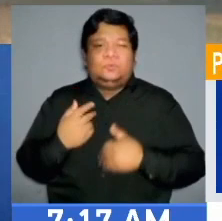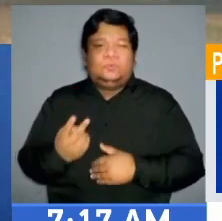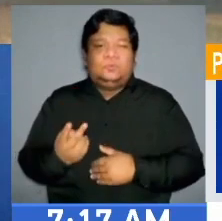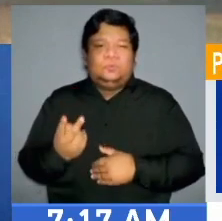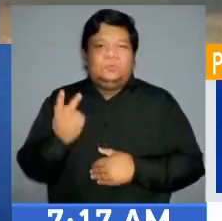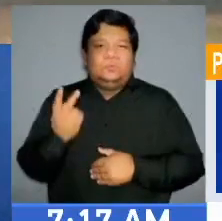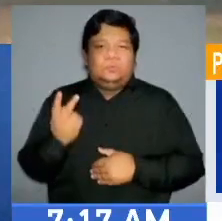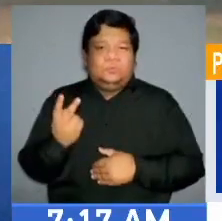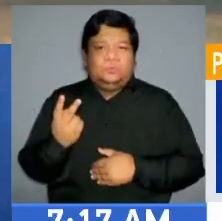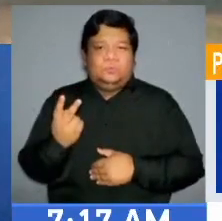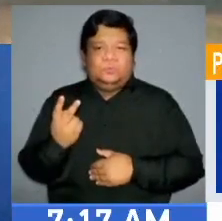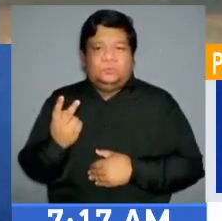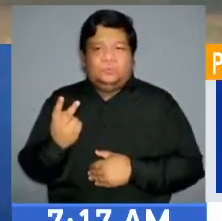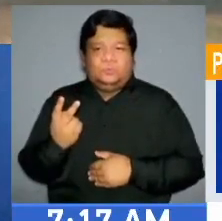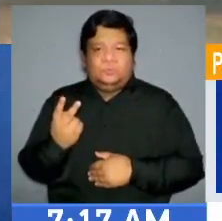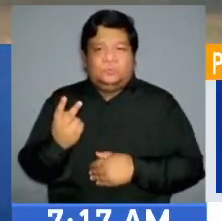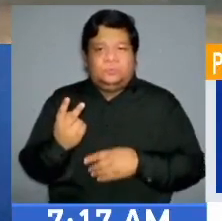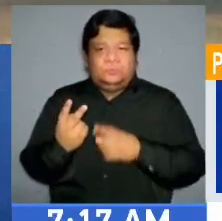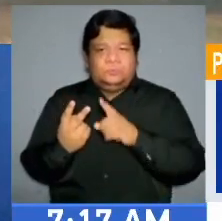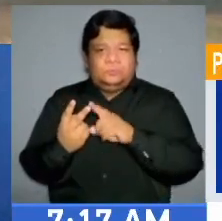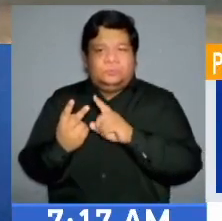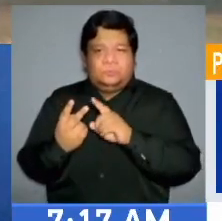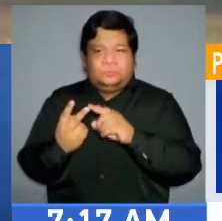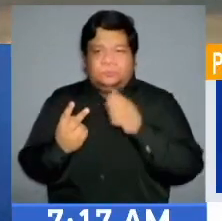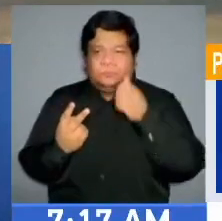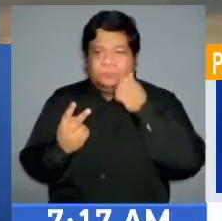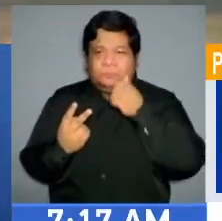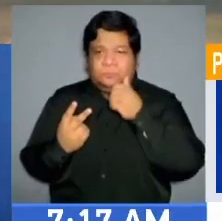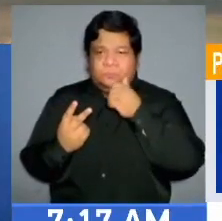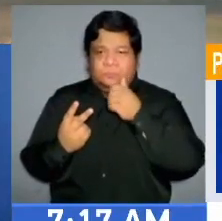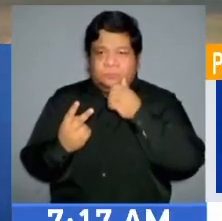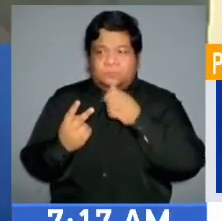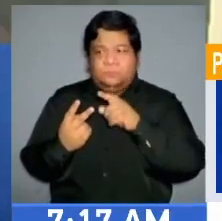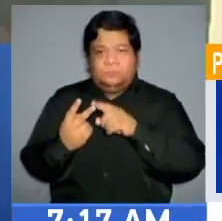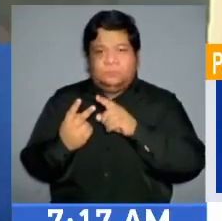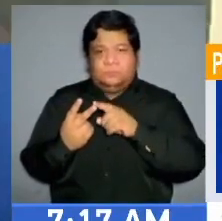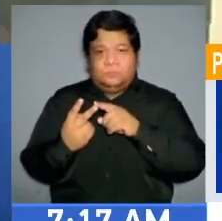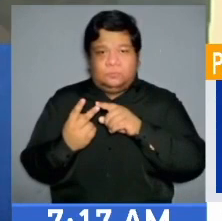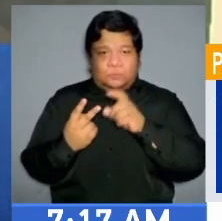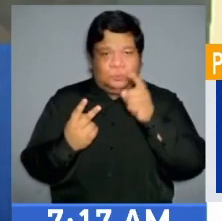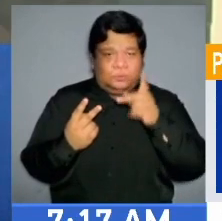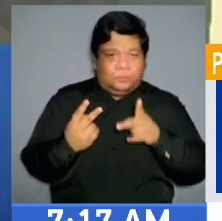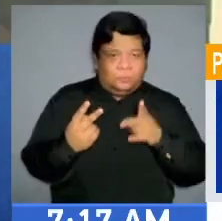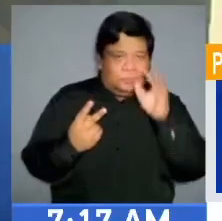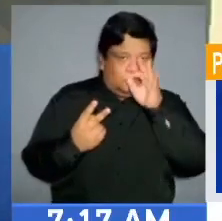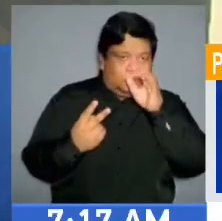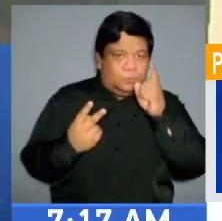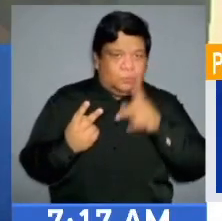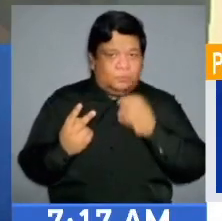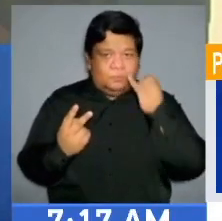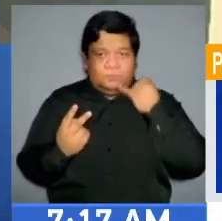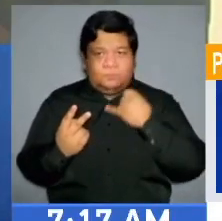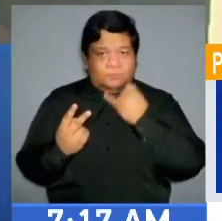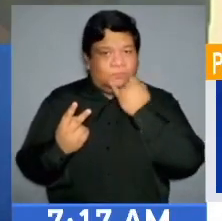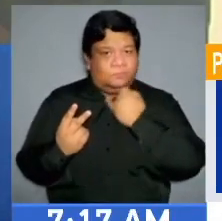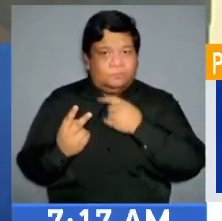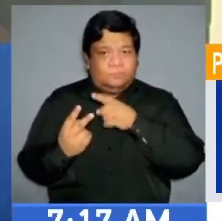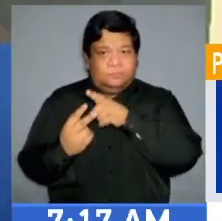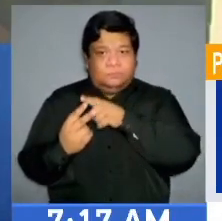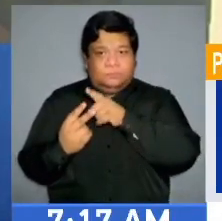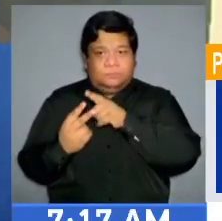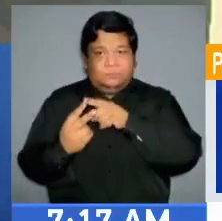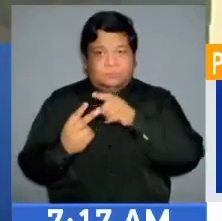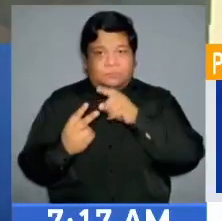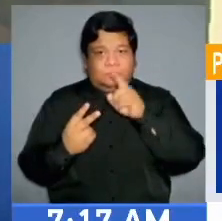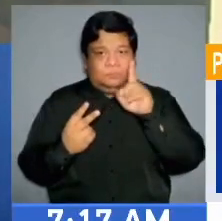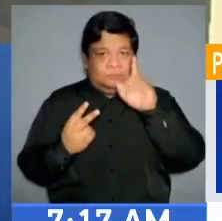isa babae, dual citizen, Filipino-Israeli. Mm-hmm. Yung isa lalaki, almost sure na hostage siya, no? Dahil nakita nga mismo